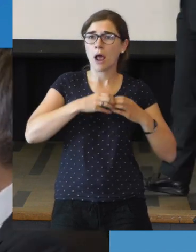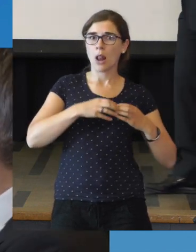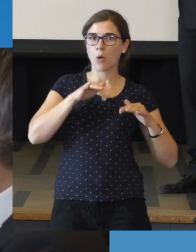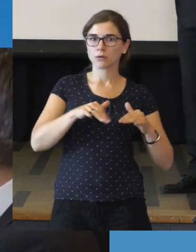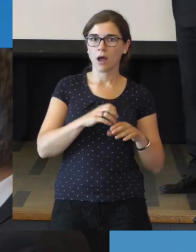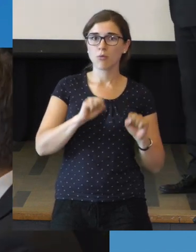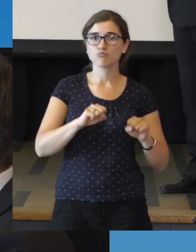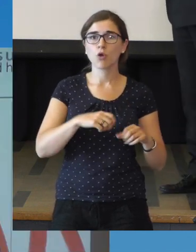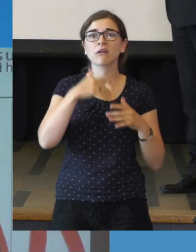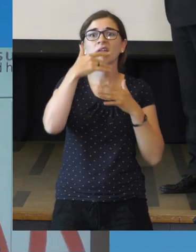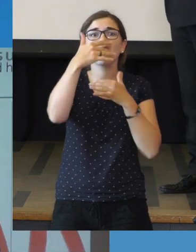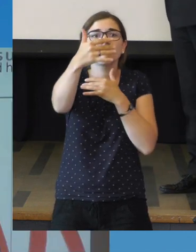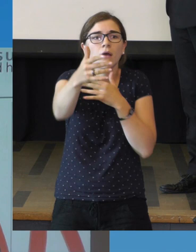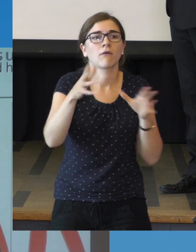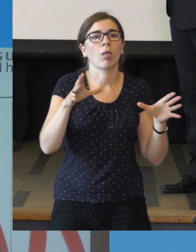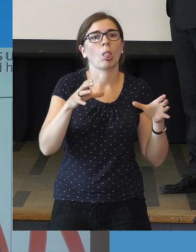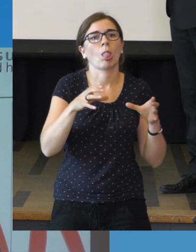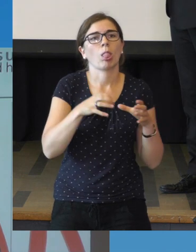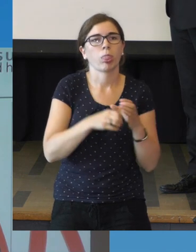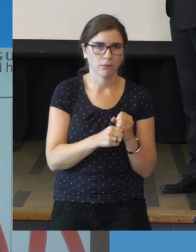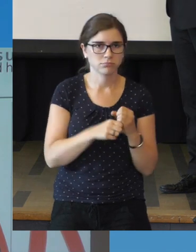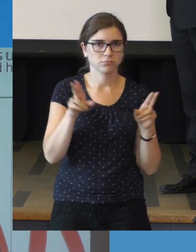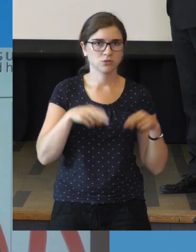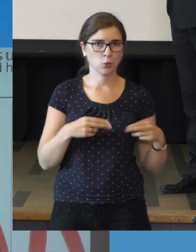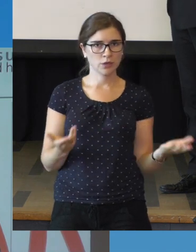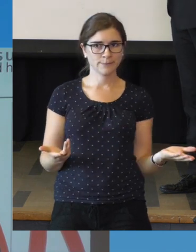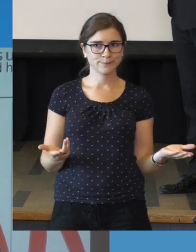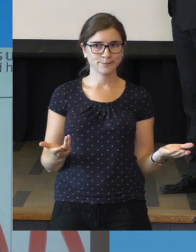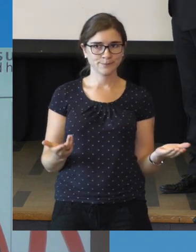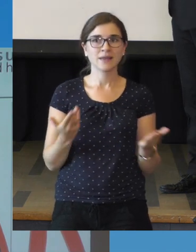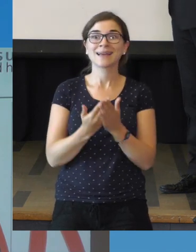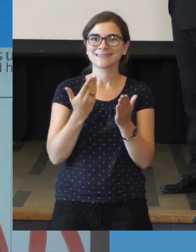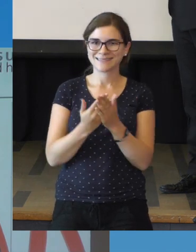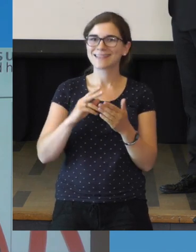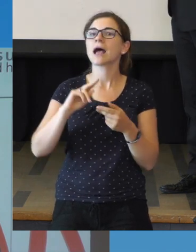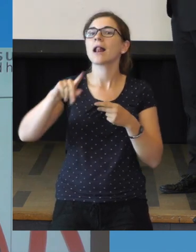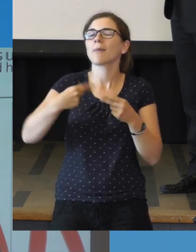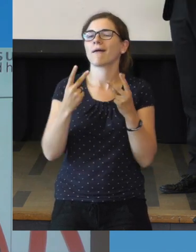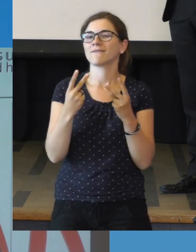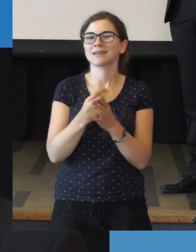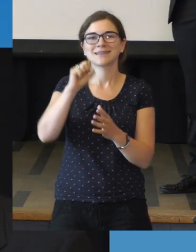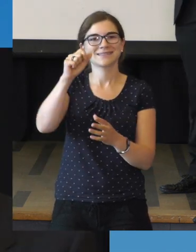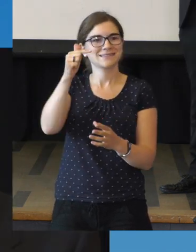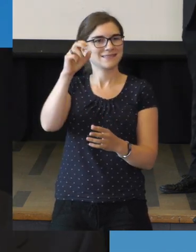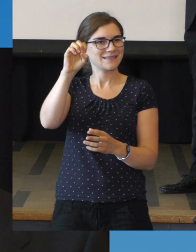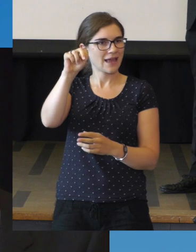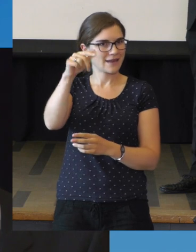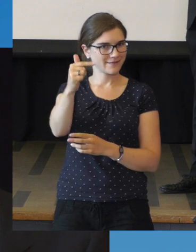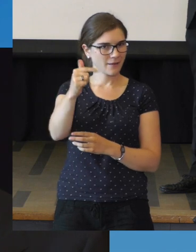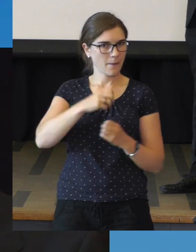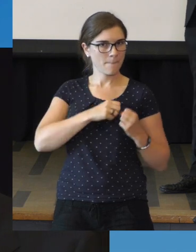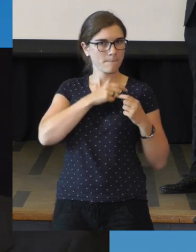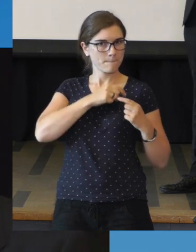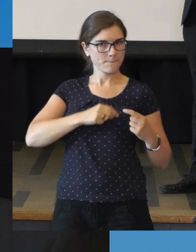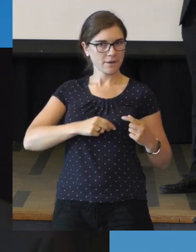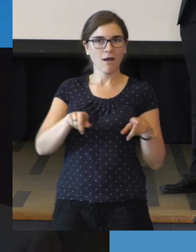Gefahr, dass diese Stelle wieder eng wird und zusammenschnurrt, sodass wir im zweiten Schritt dann hier einen Stent vorführen. Ein Stent müssen Sie sich vorstellen